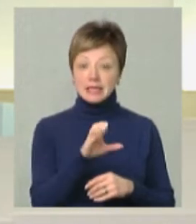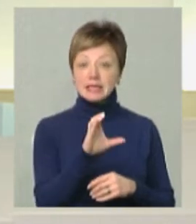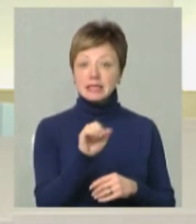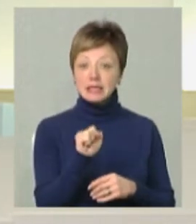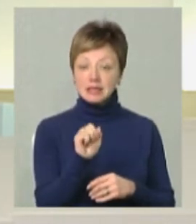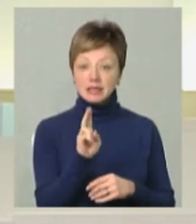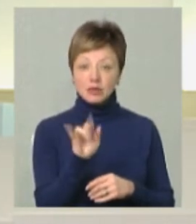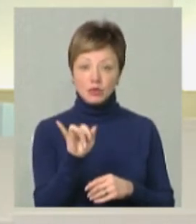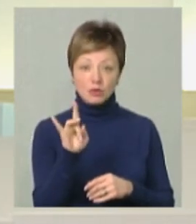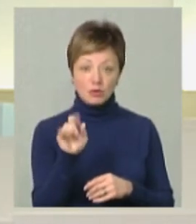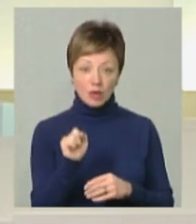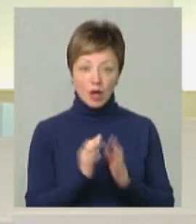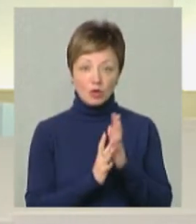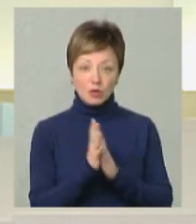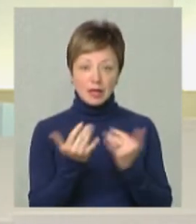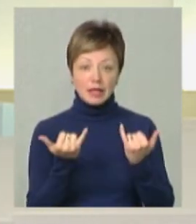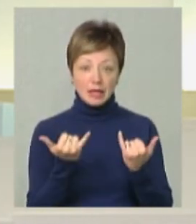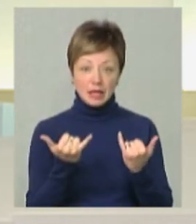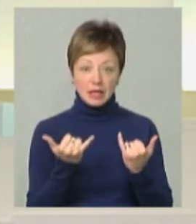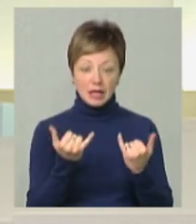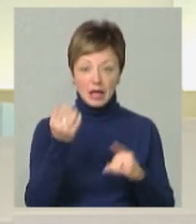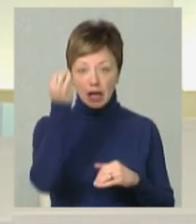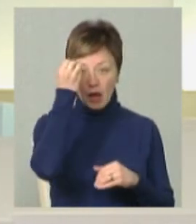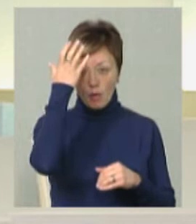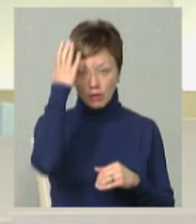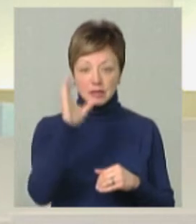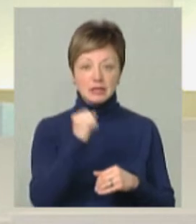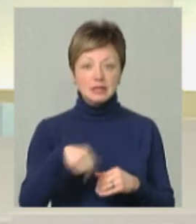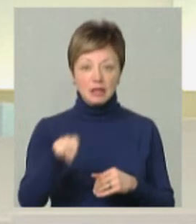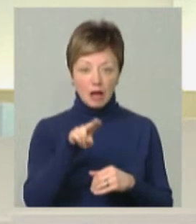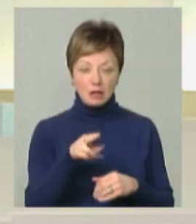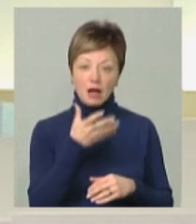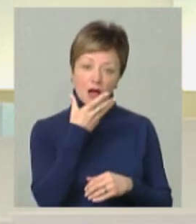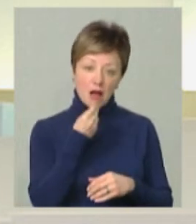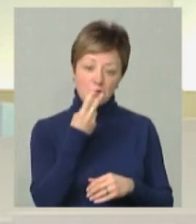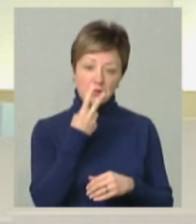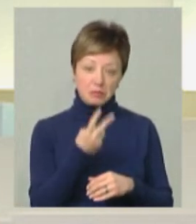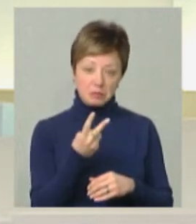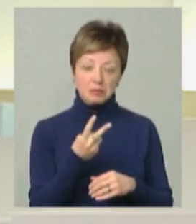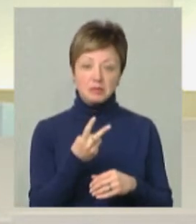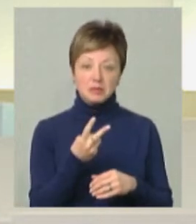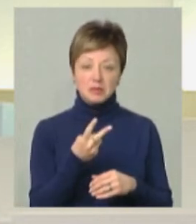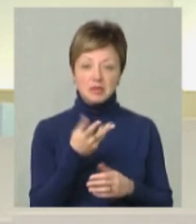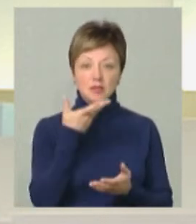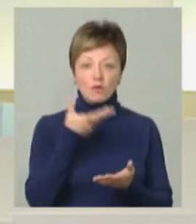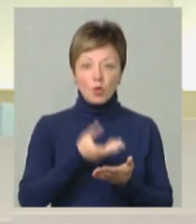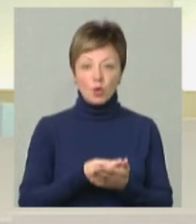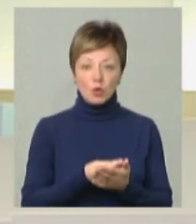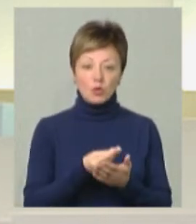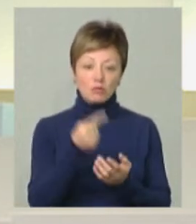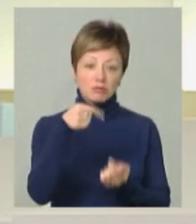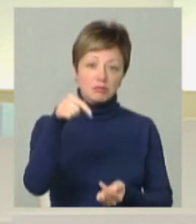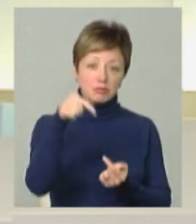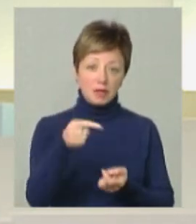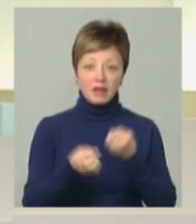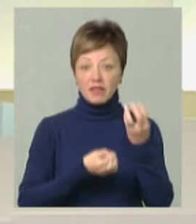у нас ростуть нині у японському саду, вони гарно себе показали, продемонстрували свою і адаптивність, певну